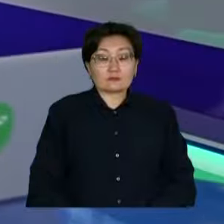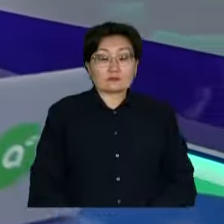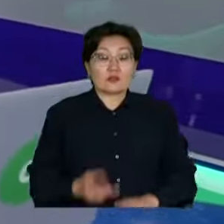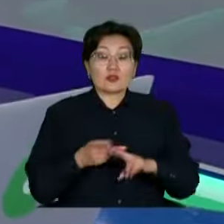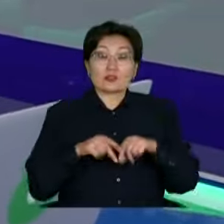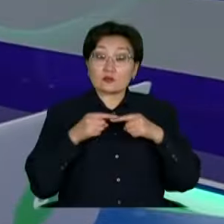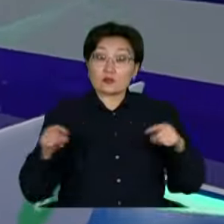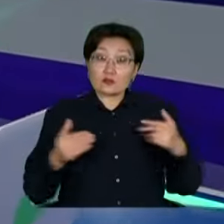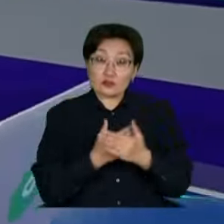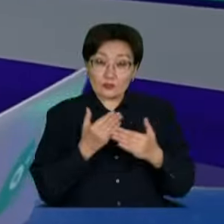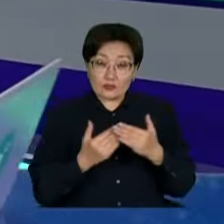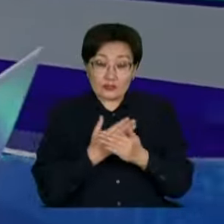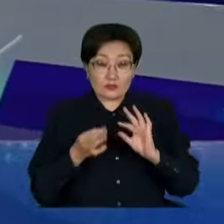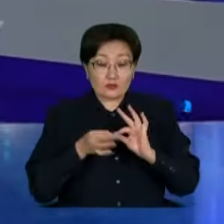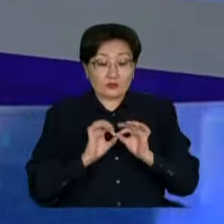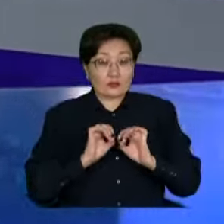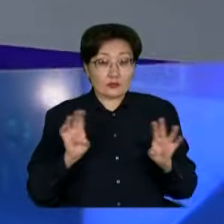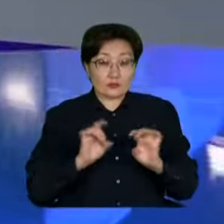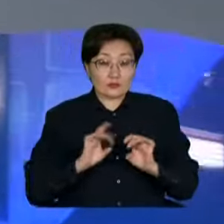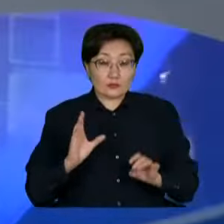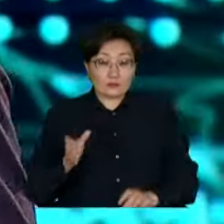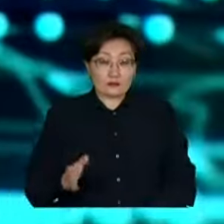Осы және өзге де ақпараттар алдағы бірнеше минутта.